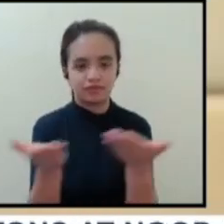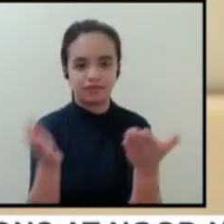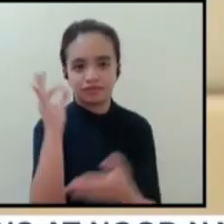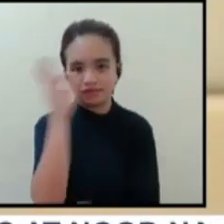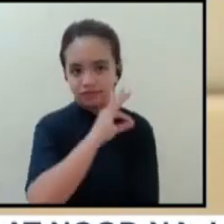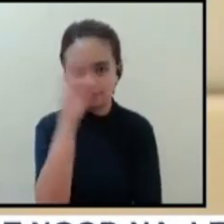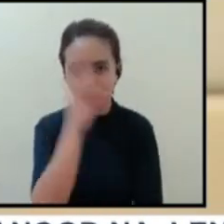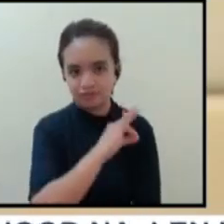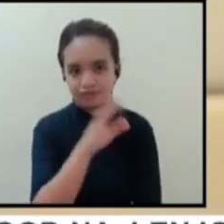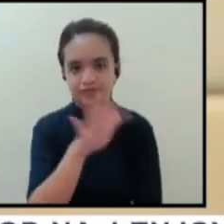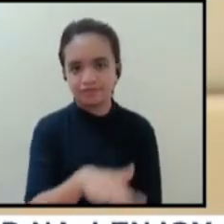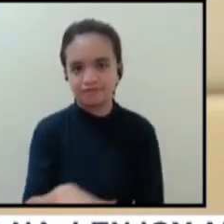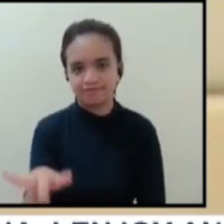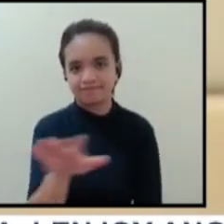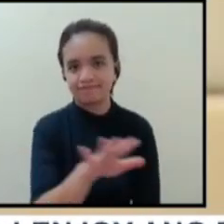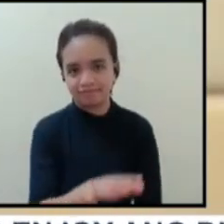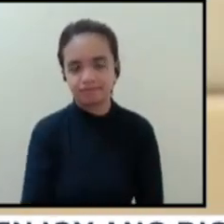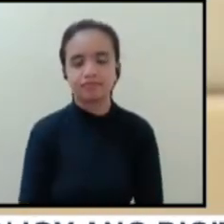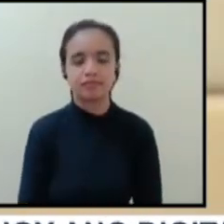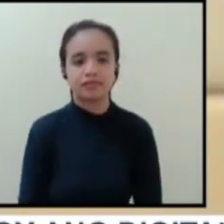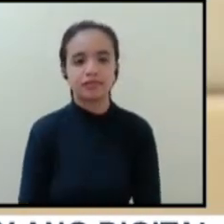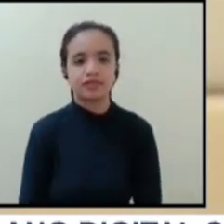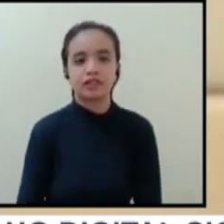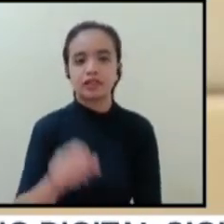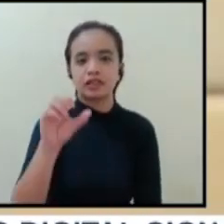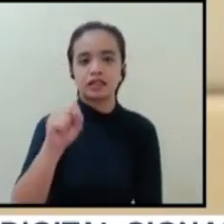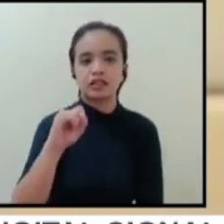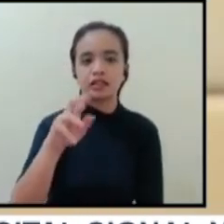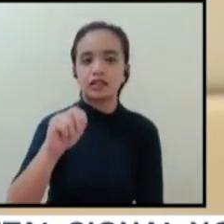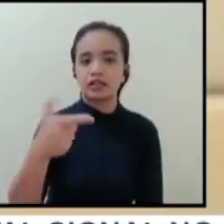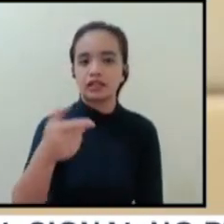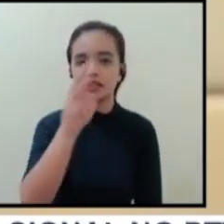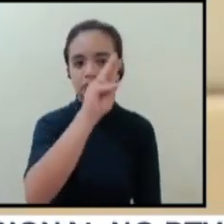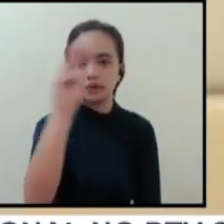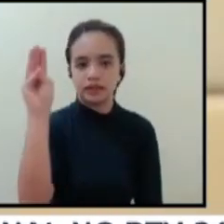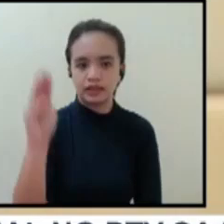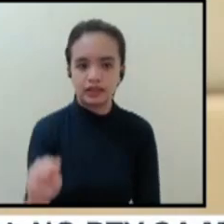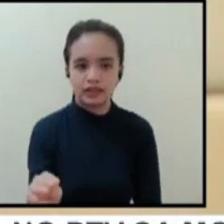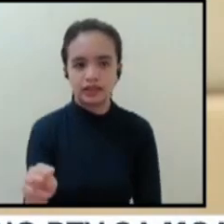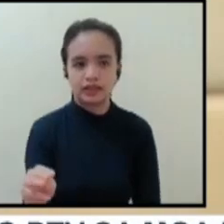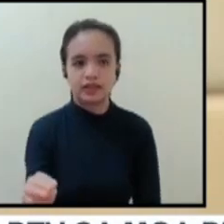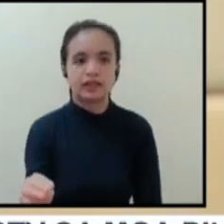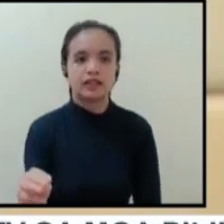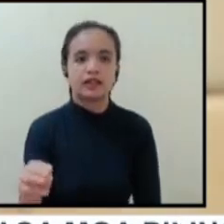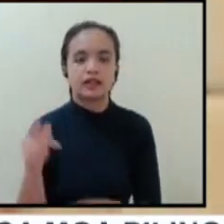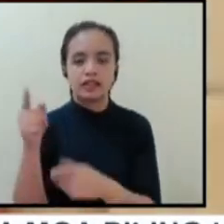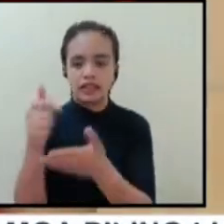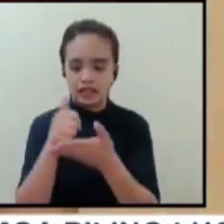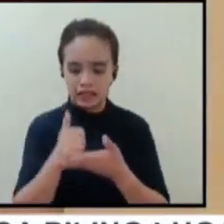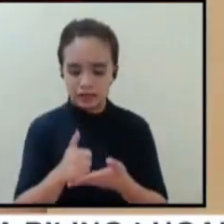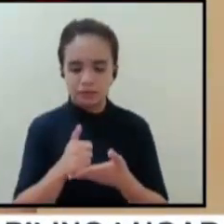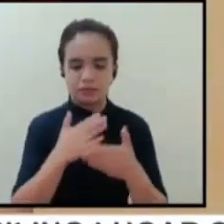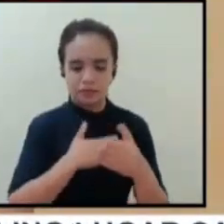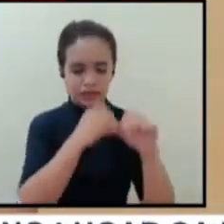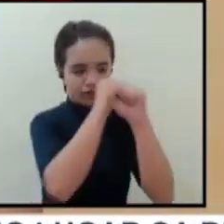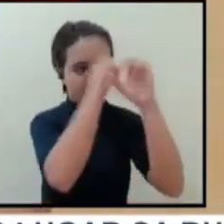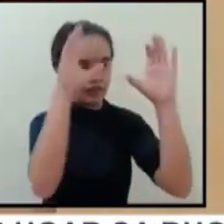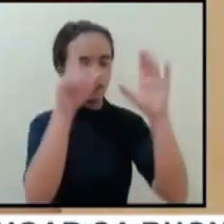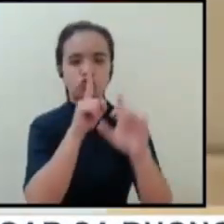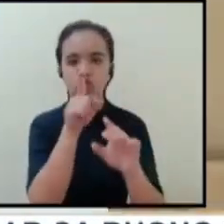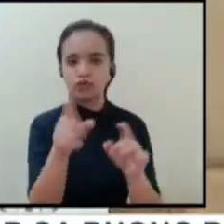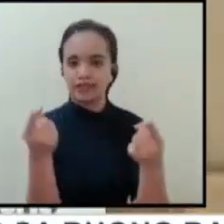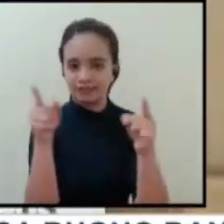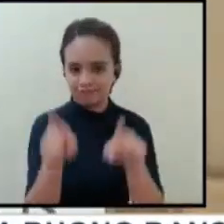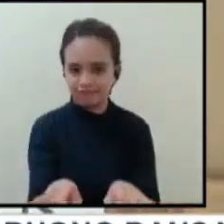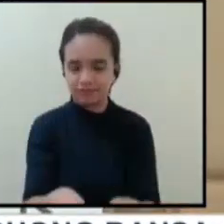kababayan. Sinag, Maynila has made my dream come true. Kay Rebecca, humarap din sa press sa